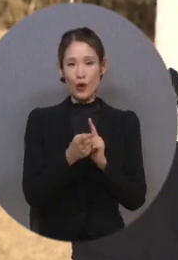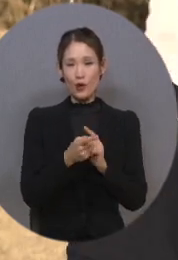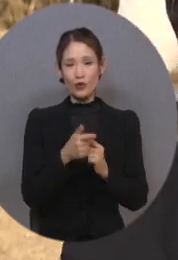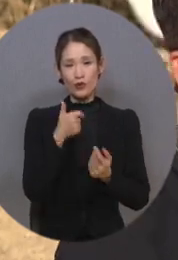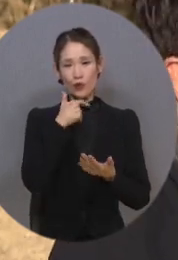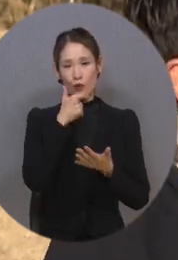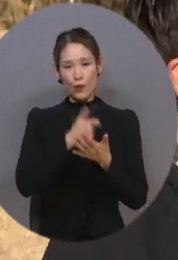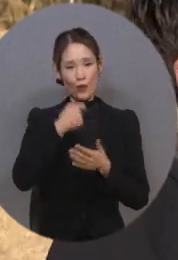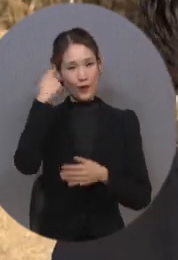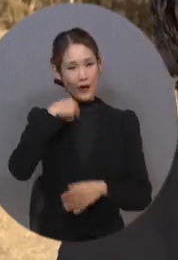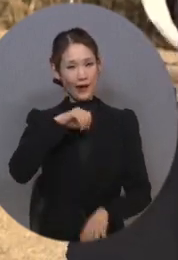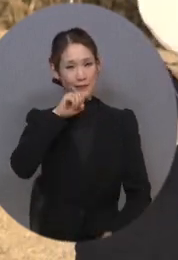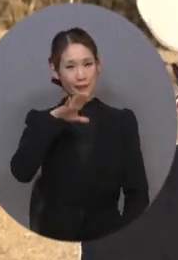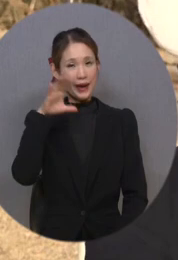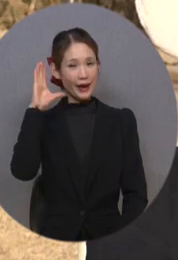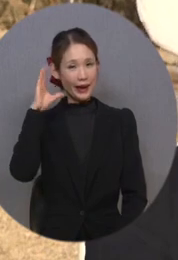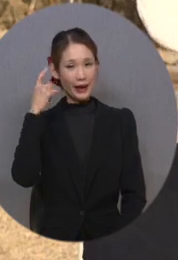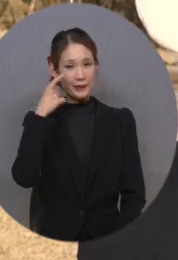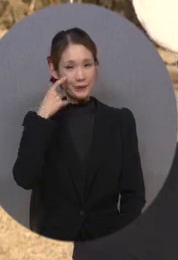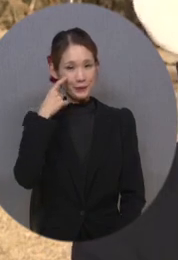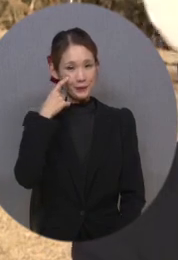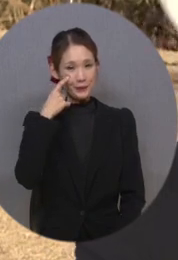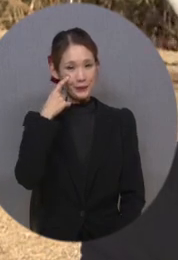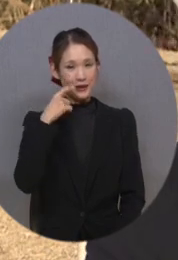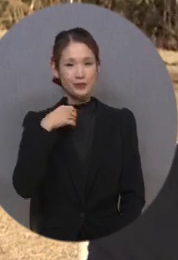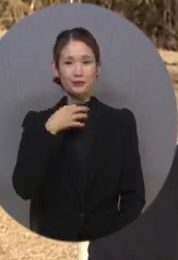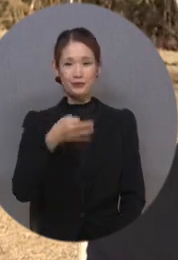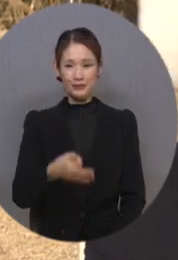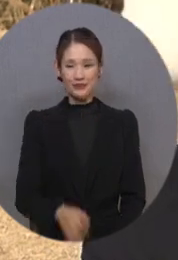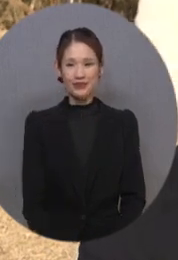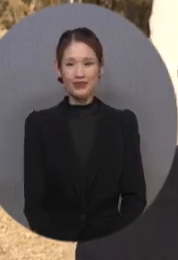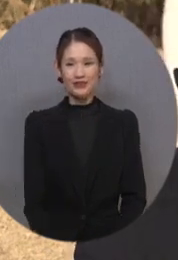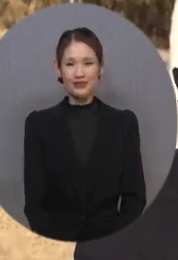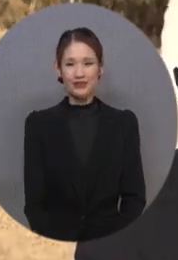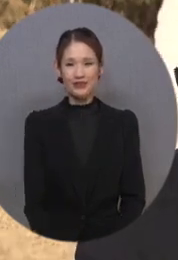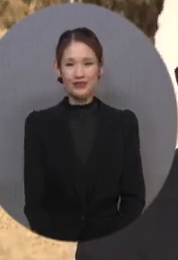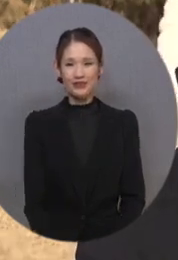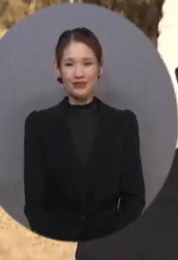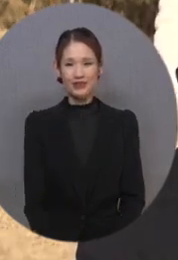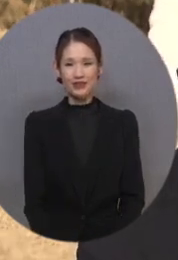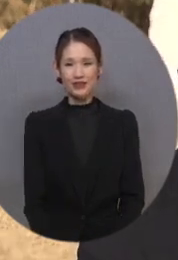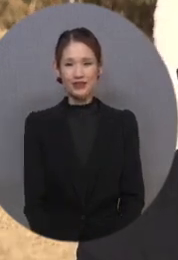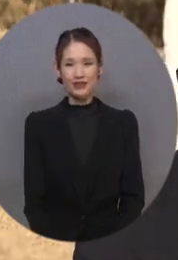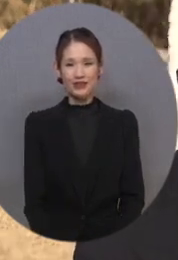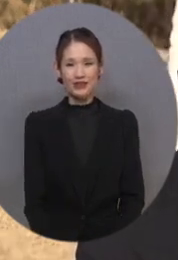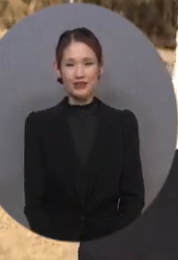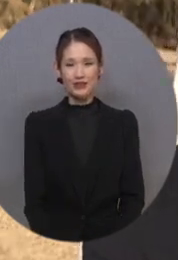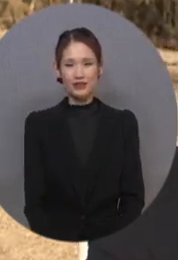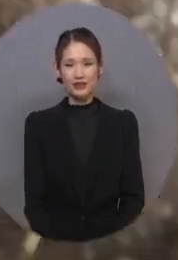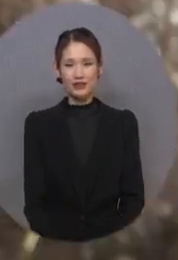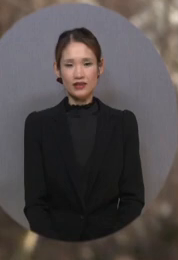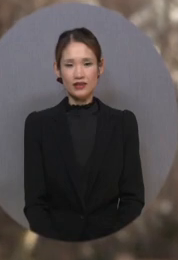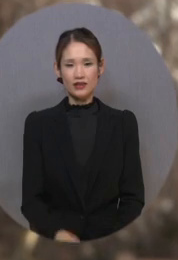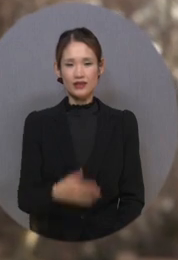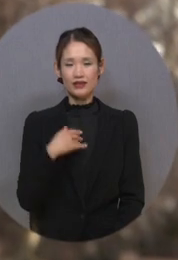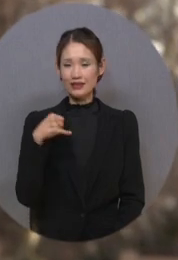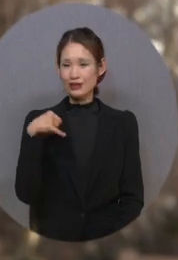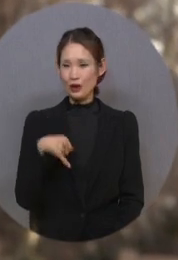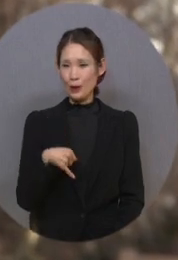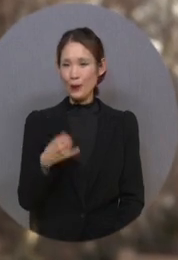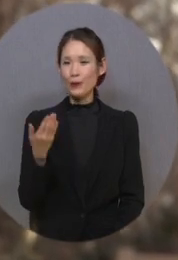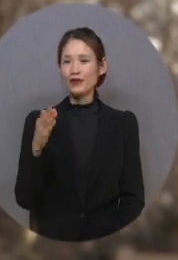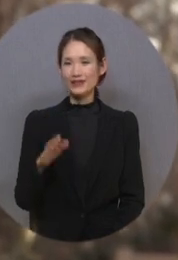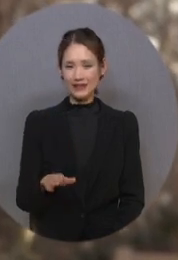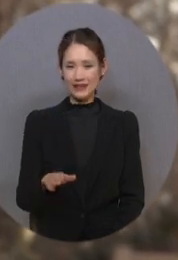들어보도록 하겠습니다. 예. 아, 목 좀 보러 하겠어요. 네네. 네. 끝났는데. 저부터. 예. 아, 저희는 꼴등을 했지만